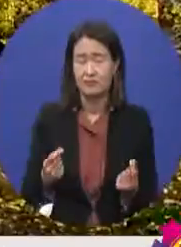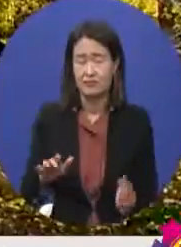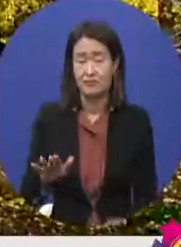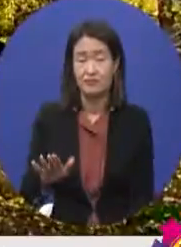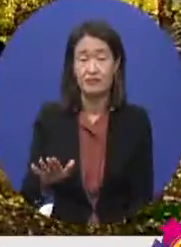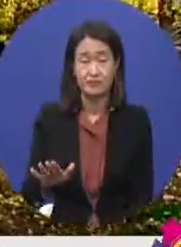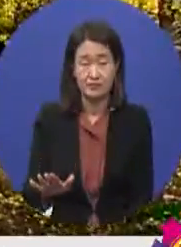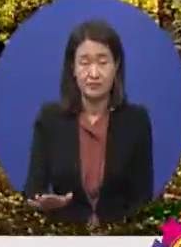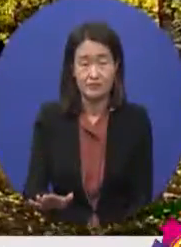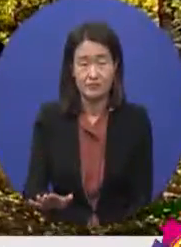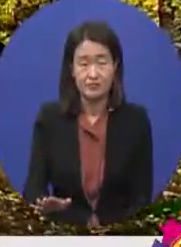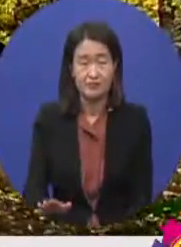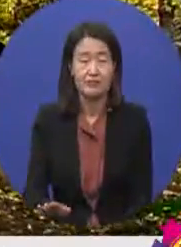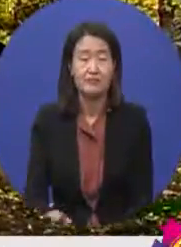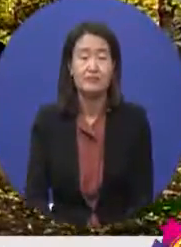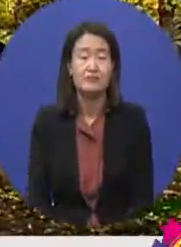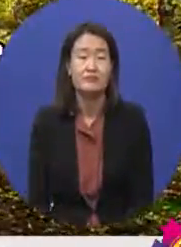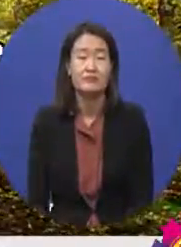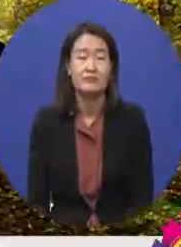젖는다